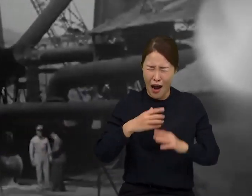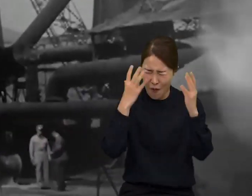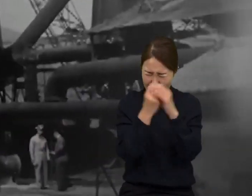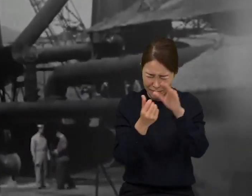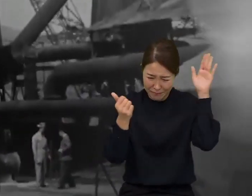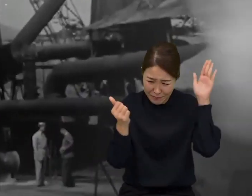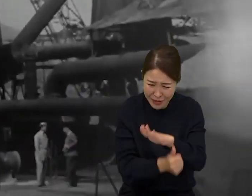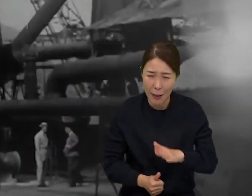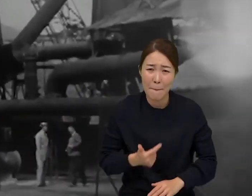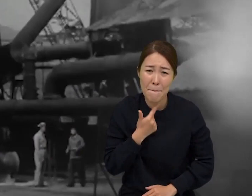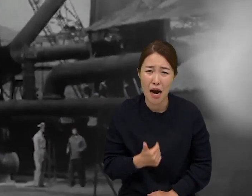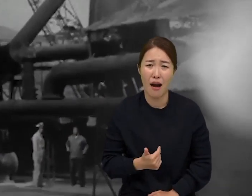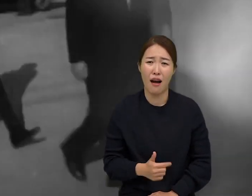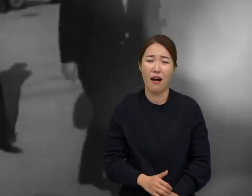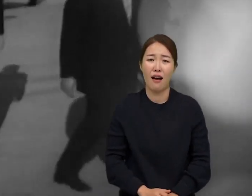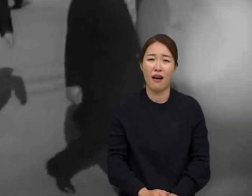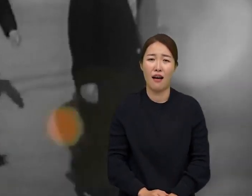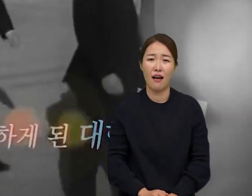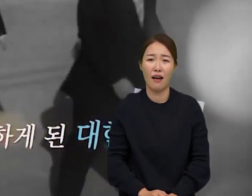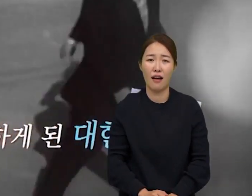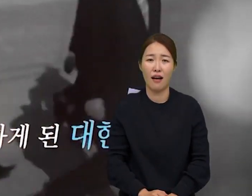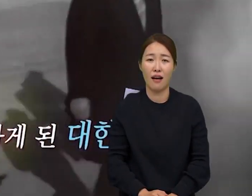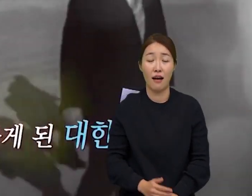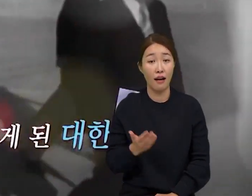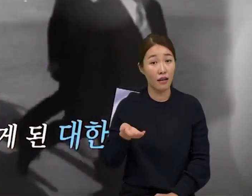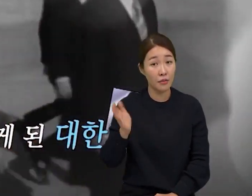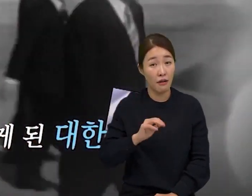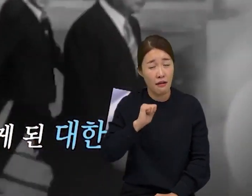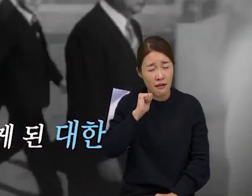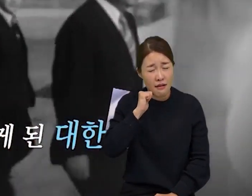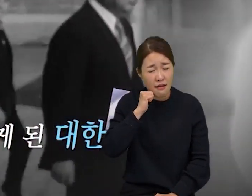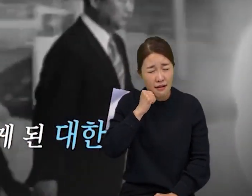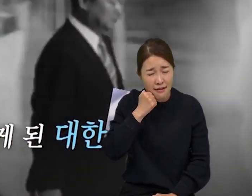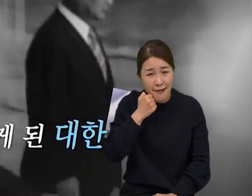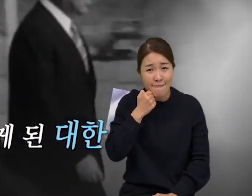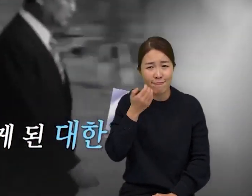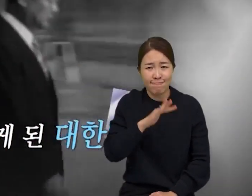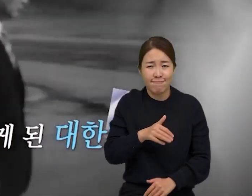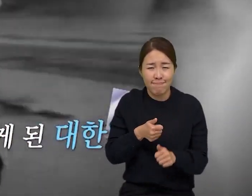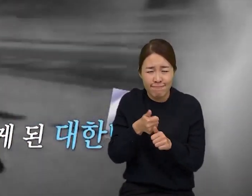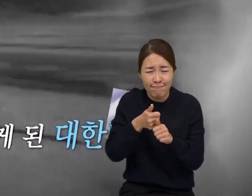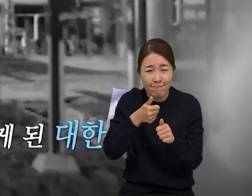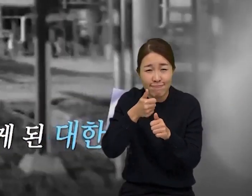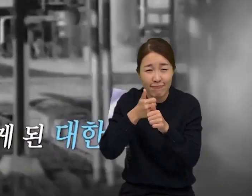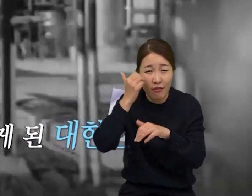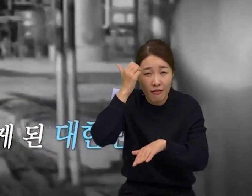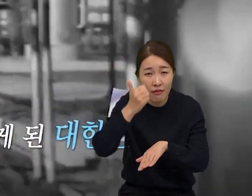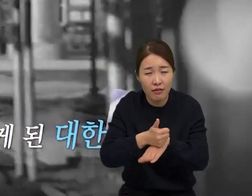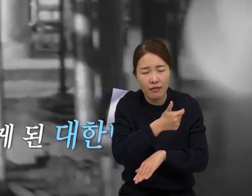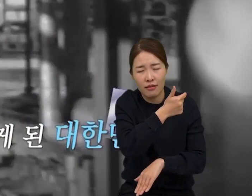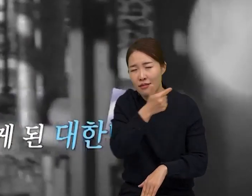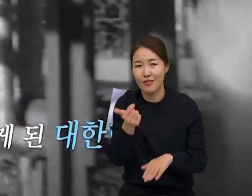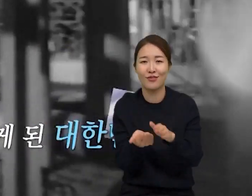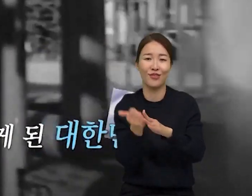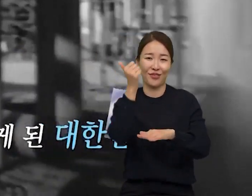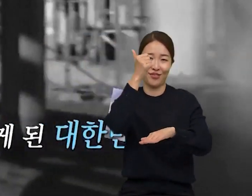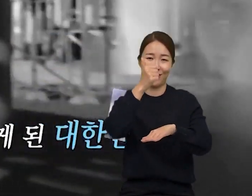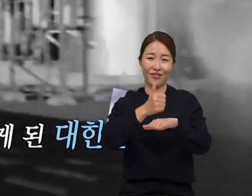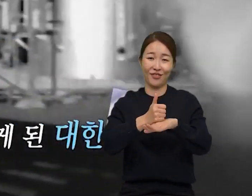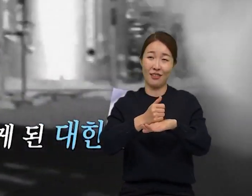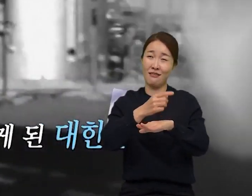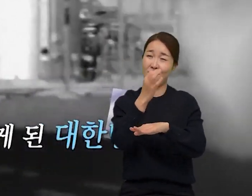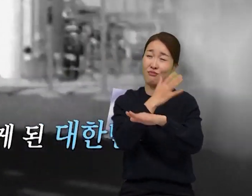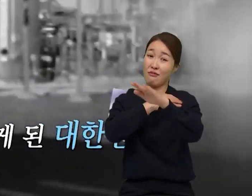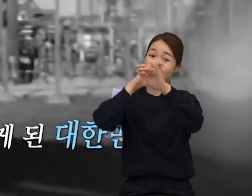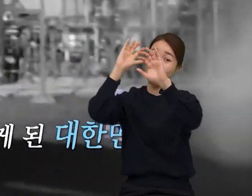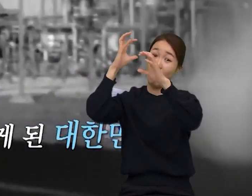완전히 실패하게 됐다. 하지만 그 어려운 시기를 지난 후에는 큰 성공을 거두고 여느